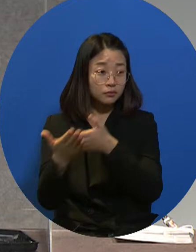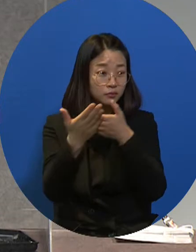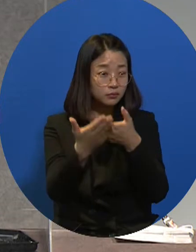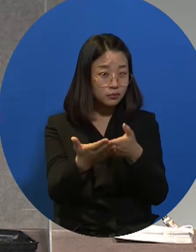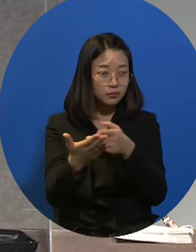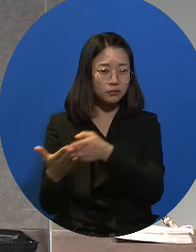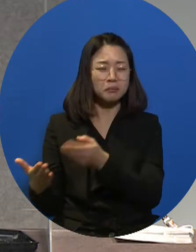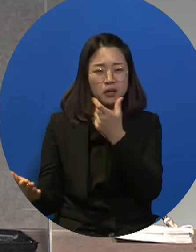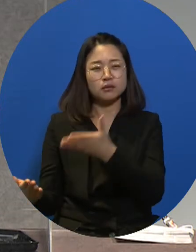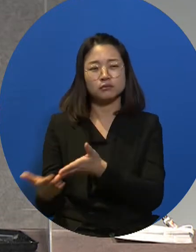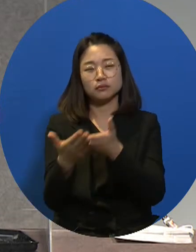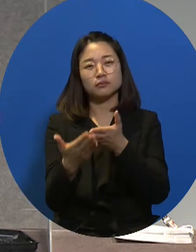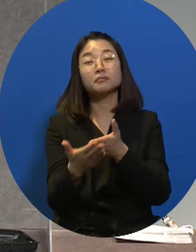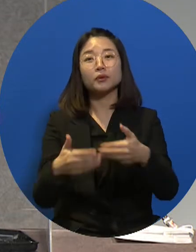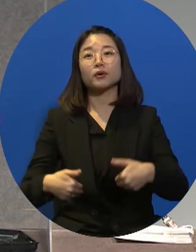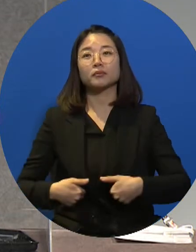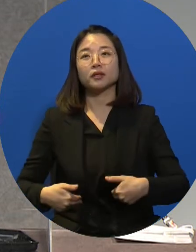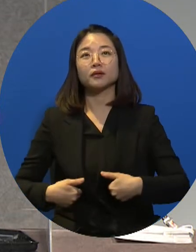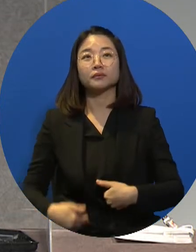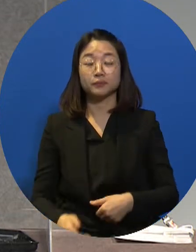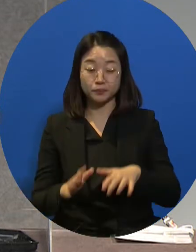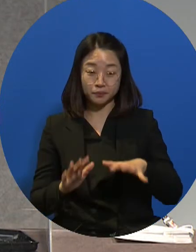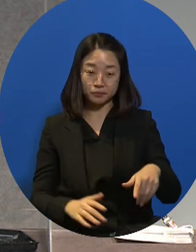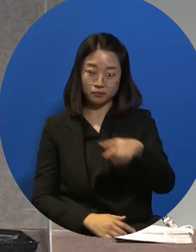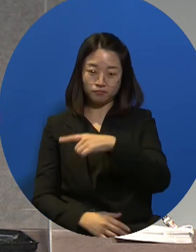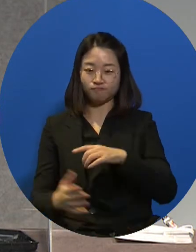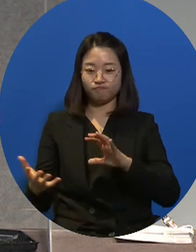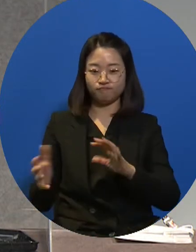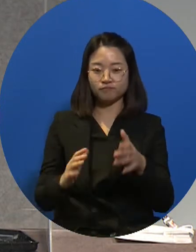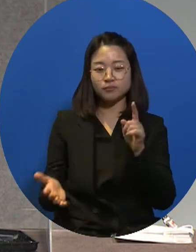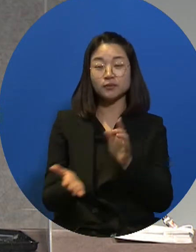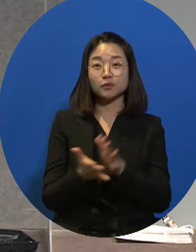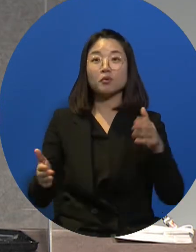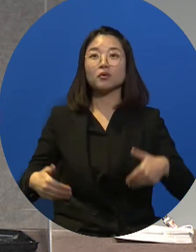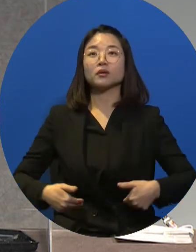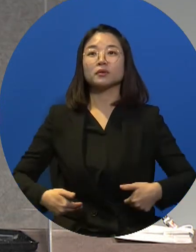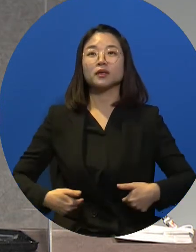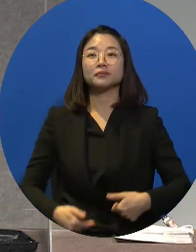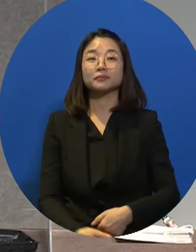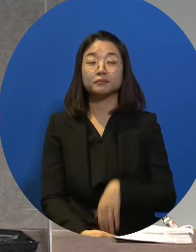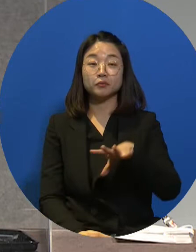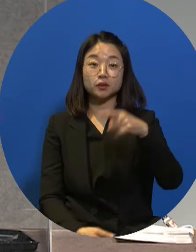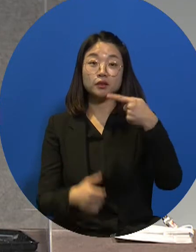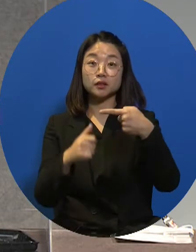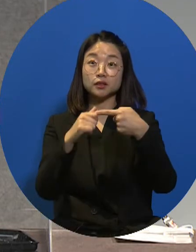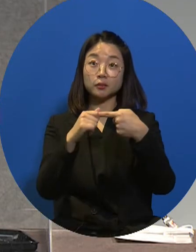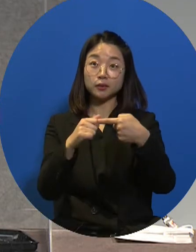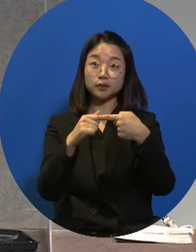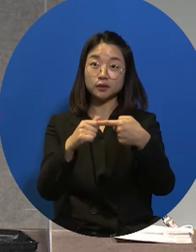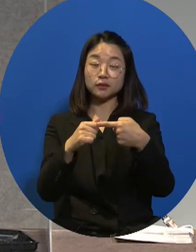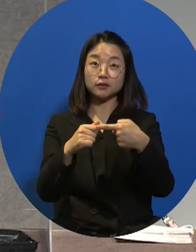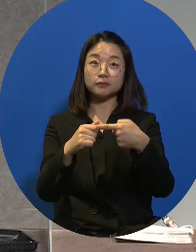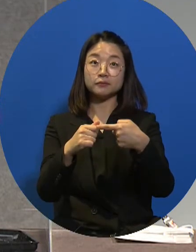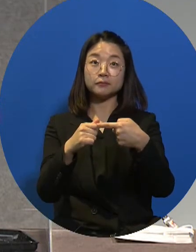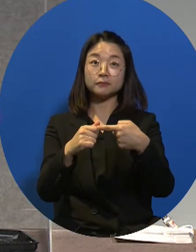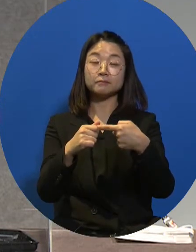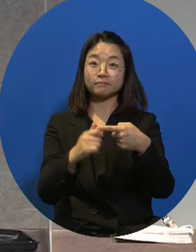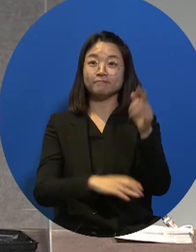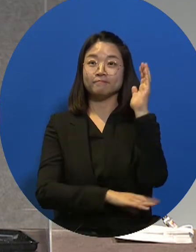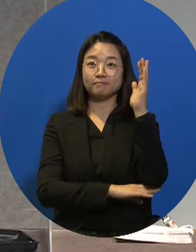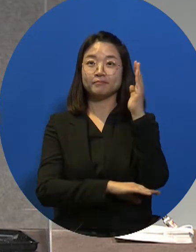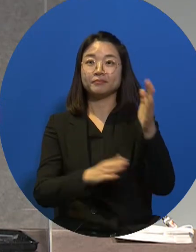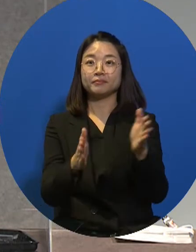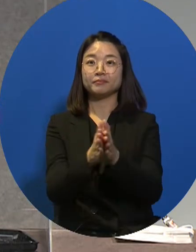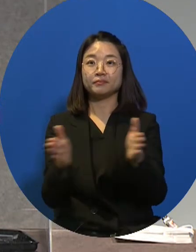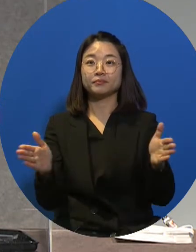필요한 때입니다. 그래서 이 세션이 더욱 기대되는데요. 먼저 첫 번째 발제자분 바로 시작하도록